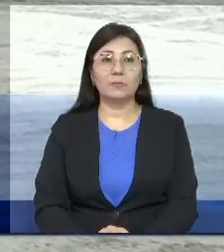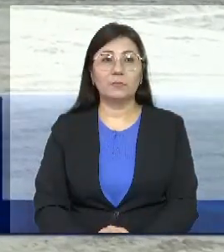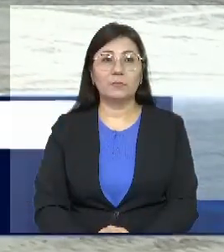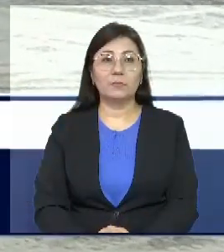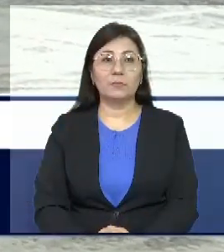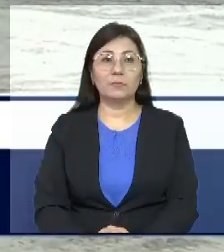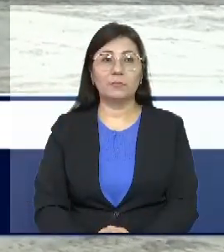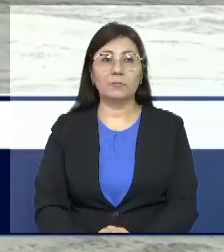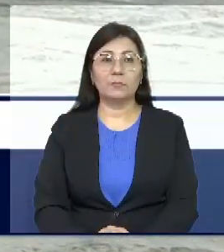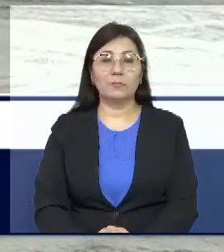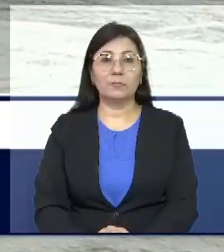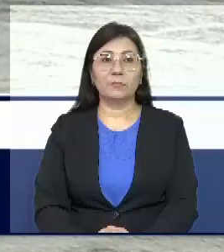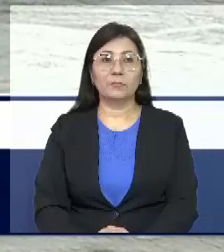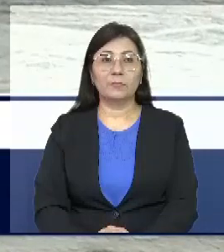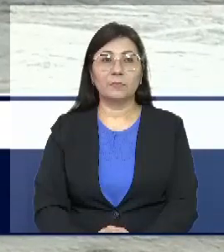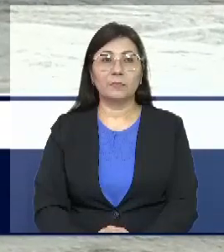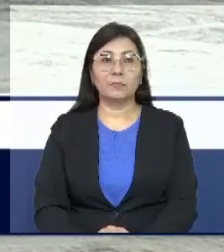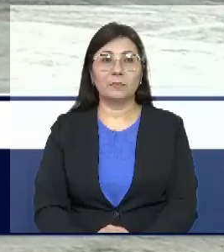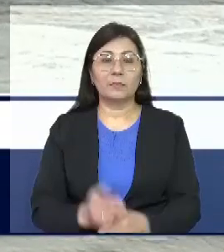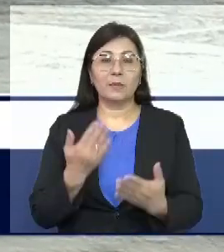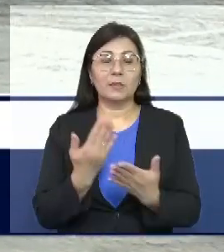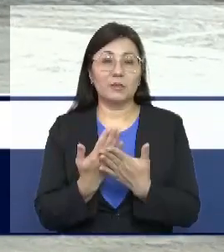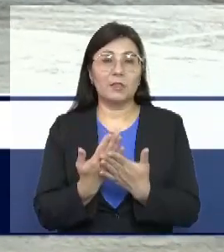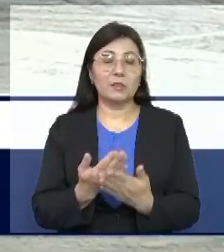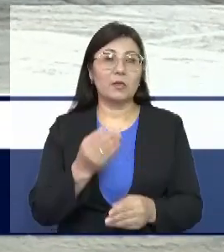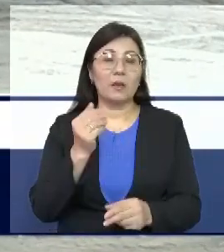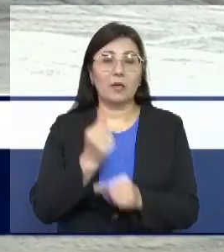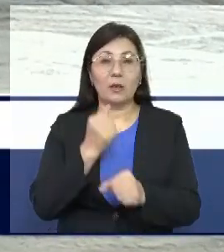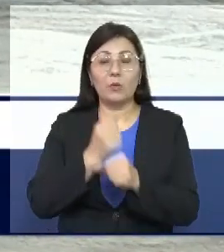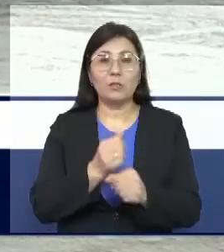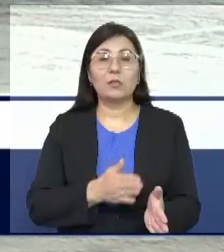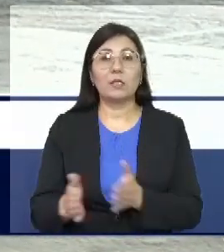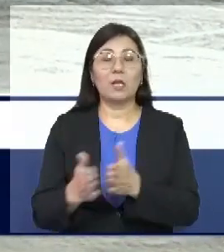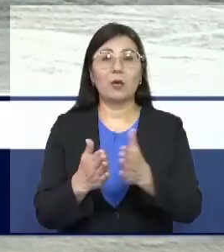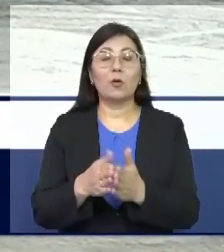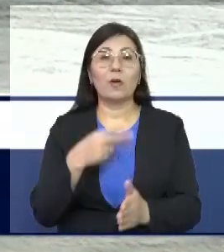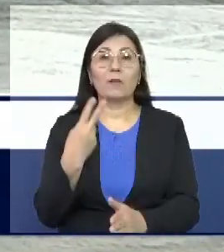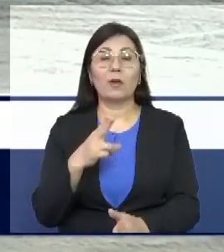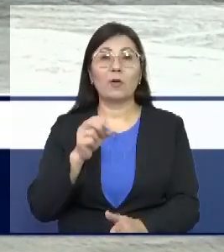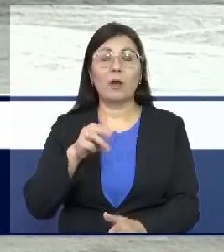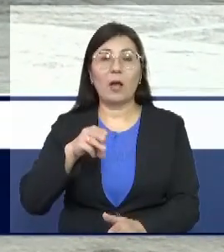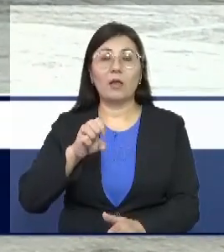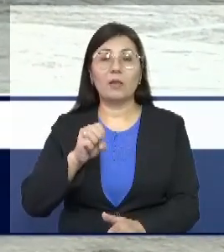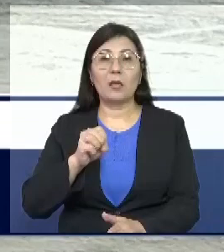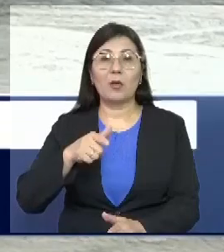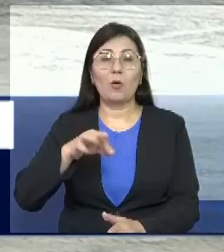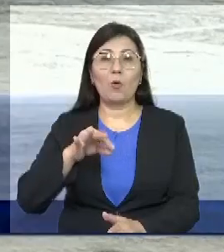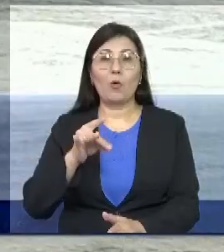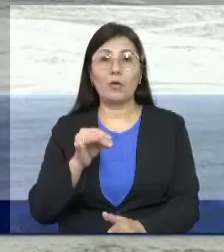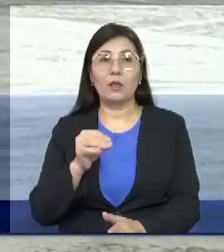рассматривается по второй категории конструктивный слой, конструктивный асфальт,